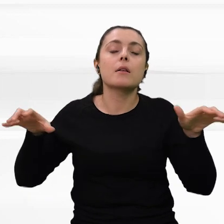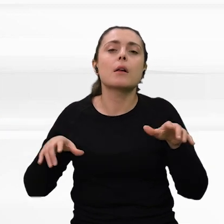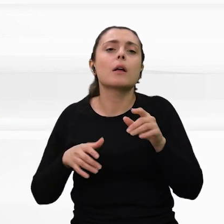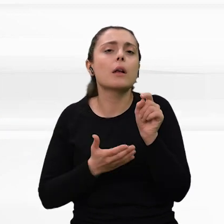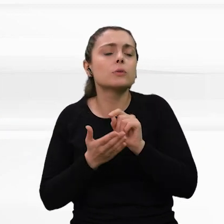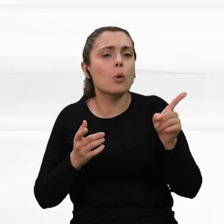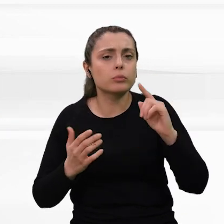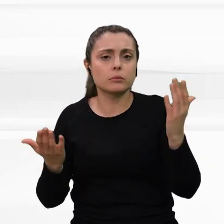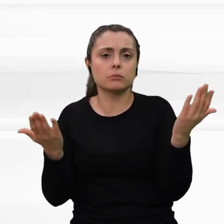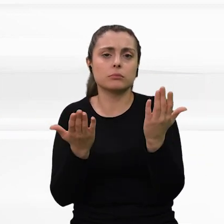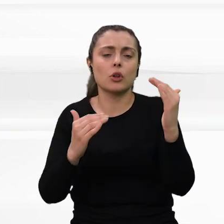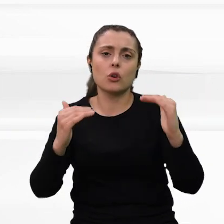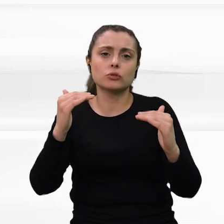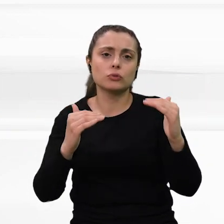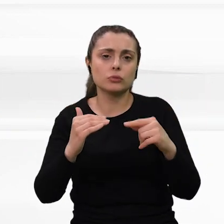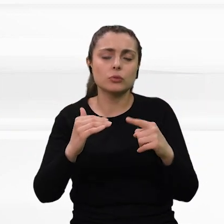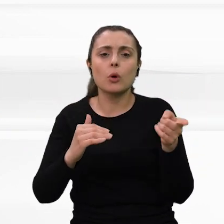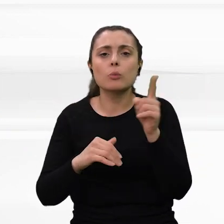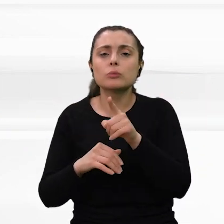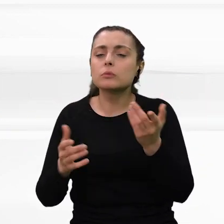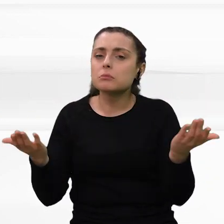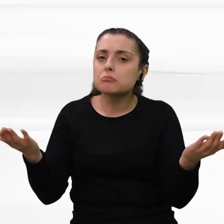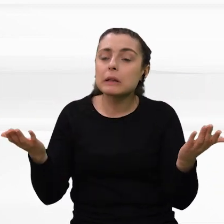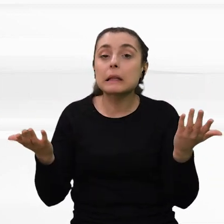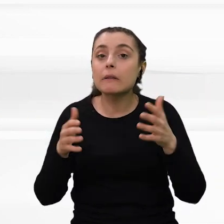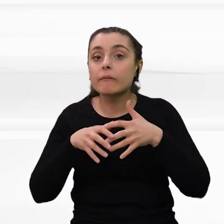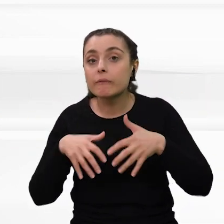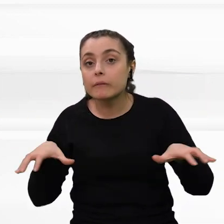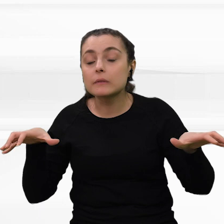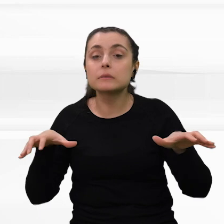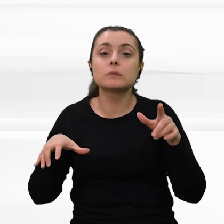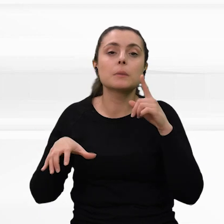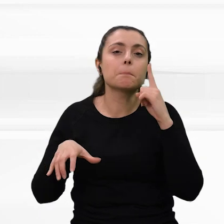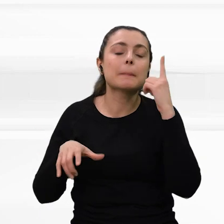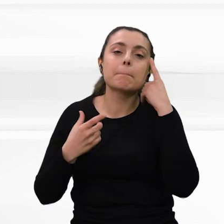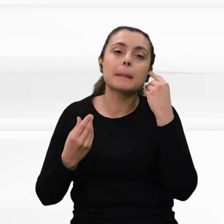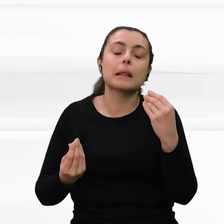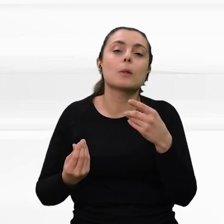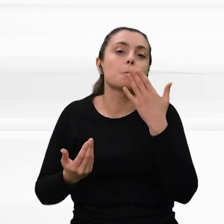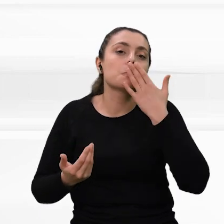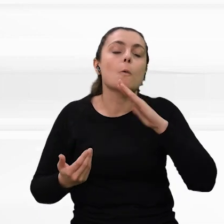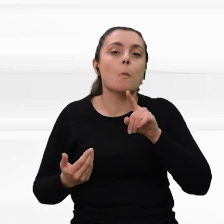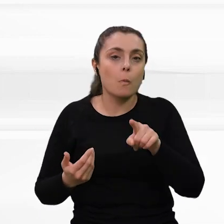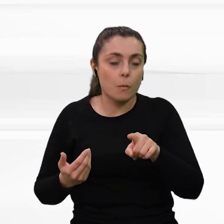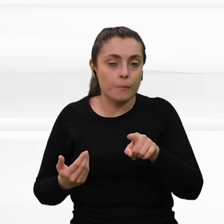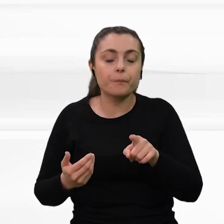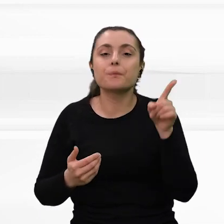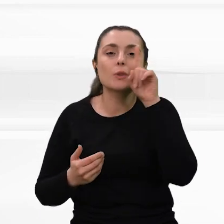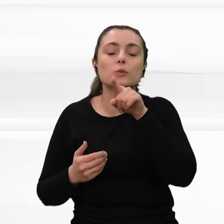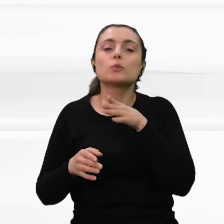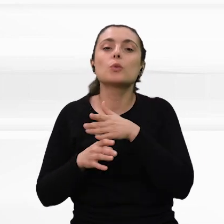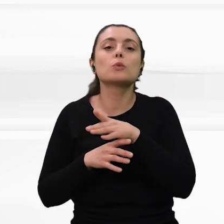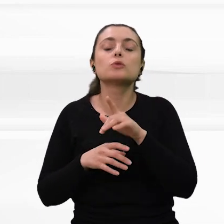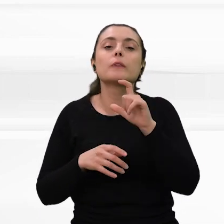eserin diğer yapıtlarla karşılaştırılması Onun diğer yapıtlardan nasıl ayrıldı da herhangi bir bilgi yok arkadaşlar